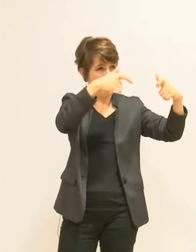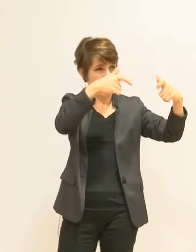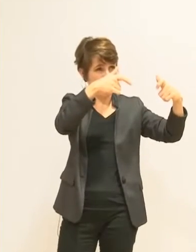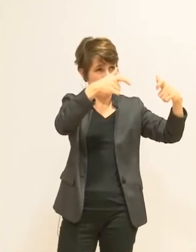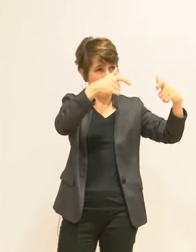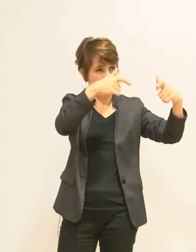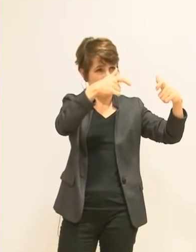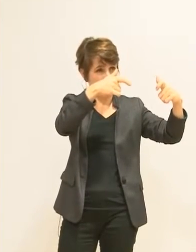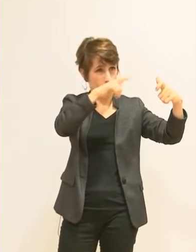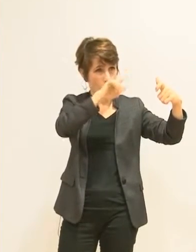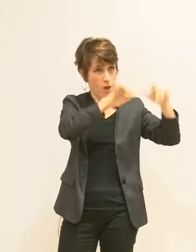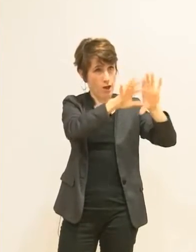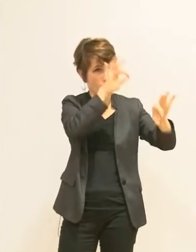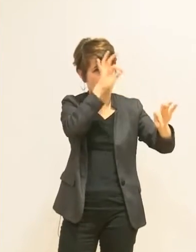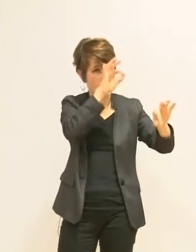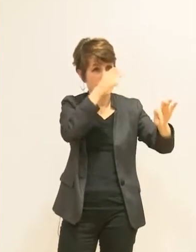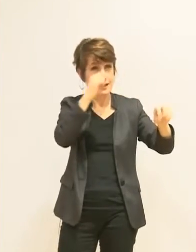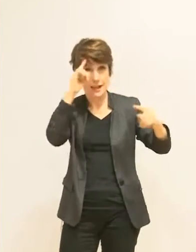par la municipalité.